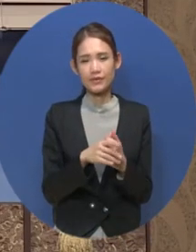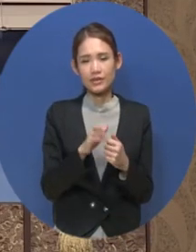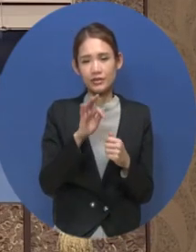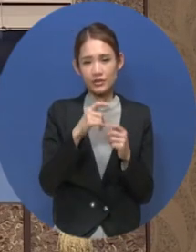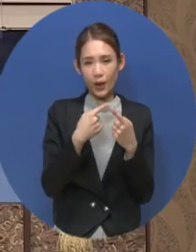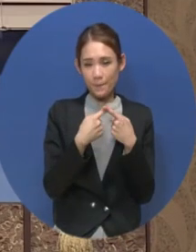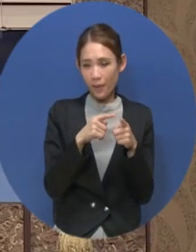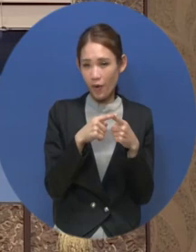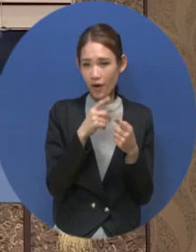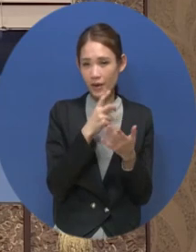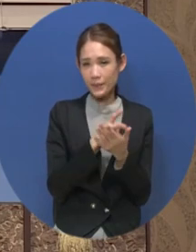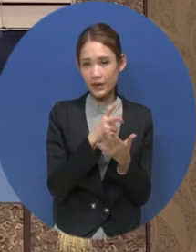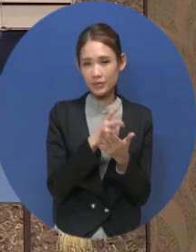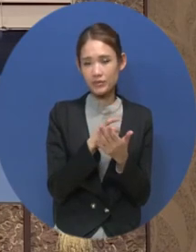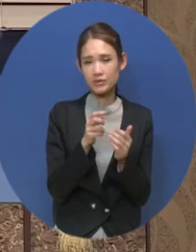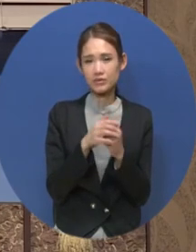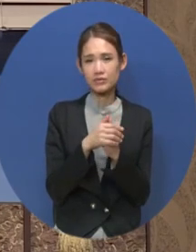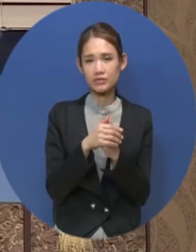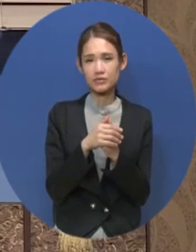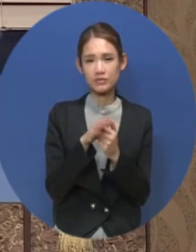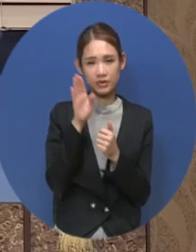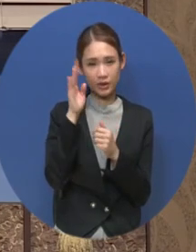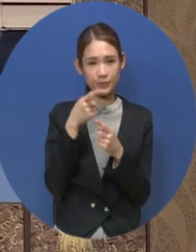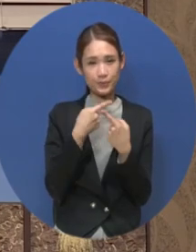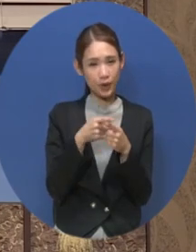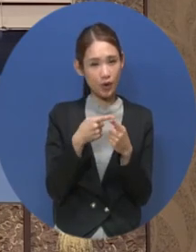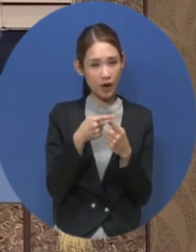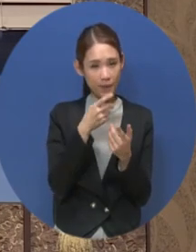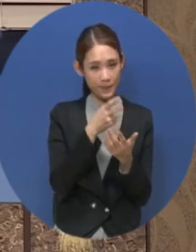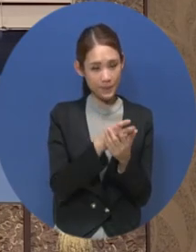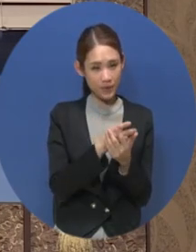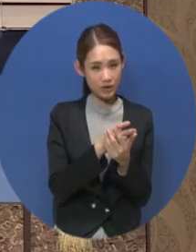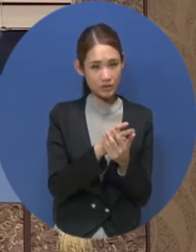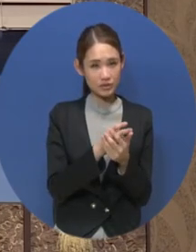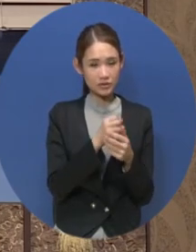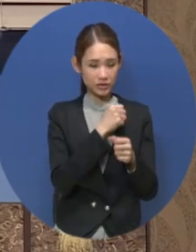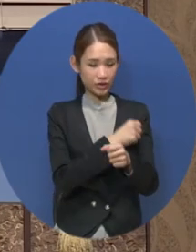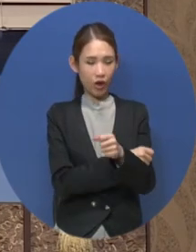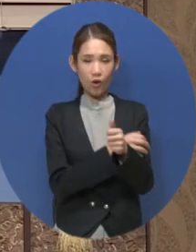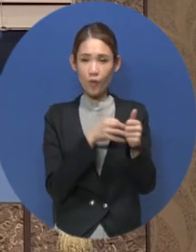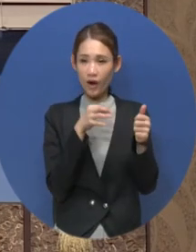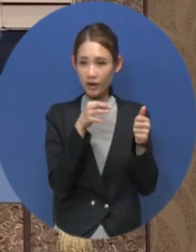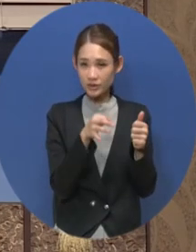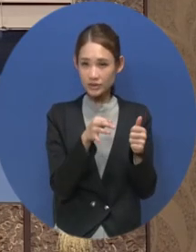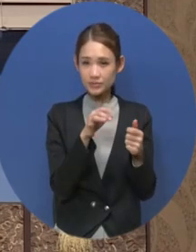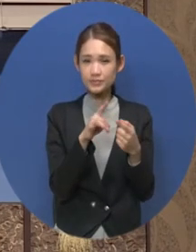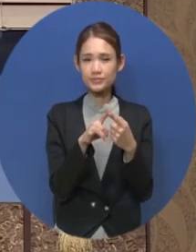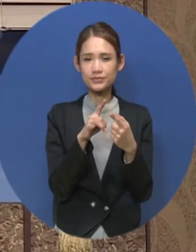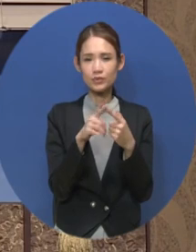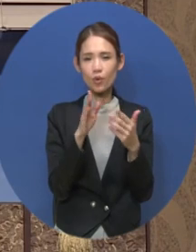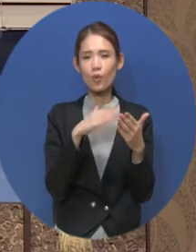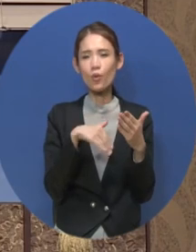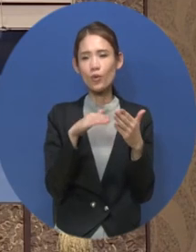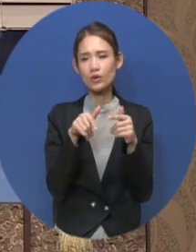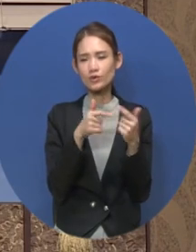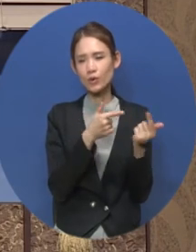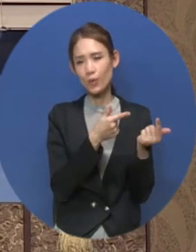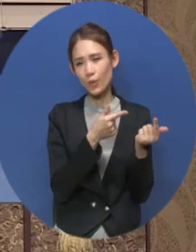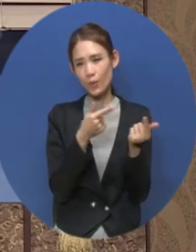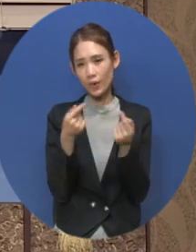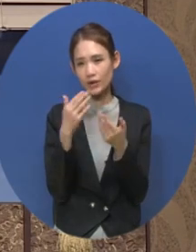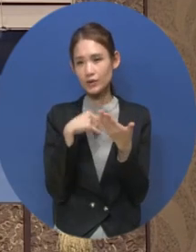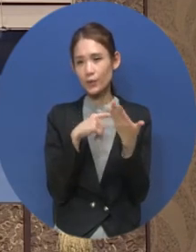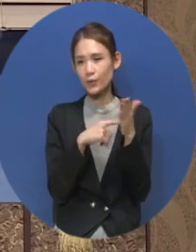인사평가 제도라든지 예, 그런 어떤 평가 제도를 그리고 또 성과급 지급이라든지 이런 부분들을 공정하게 네. 또